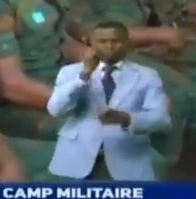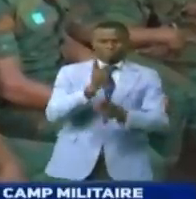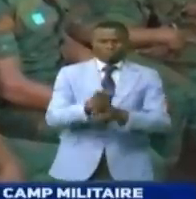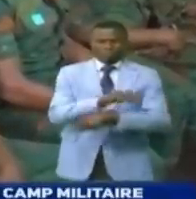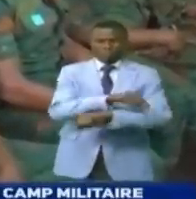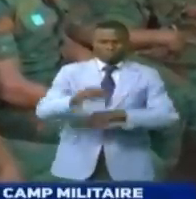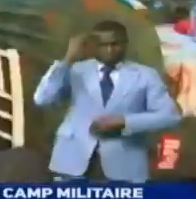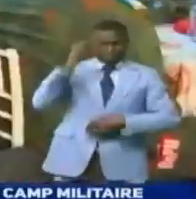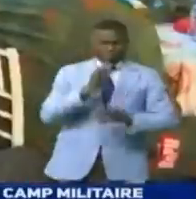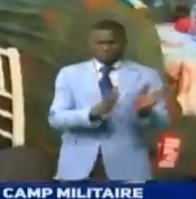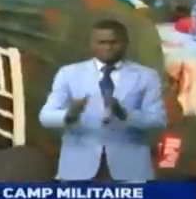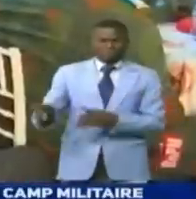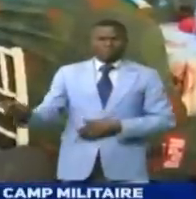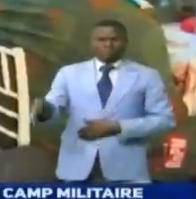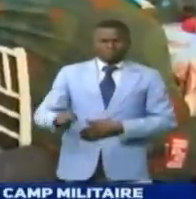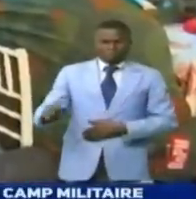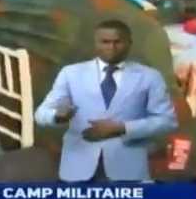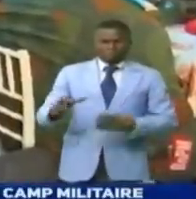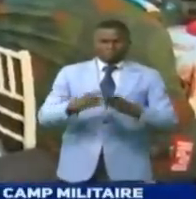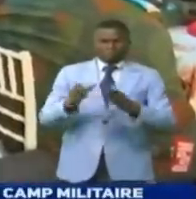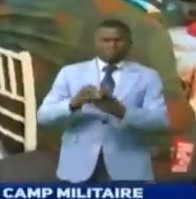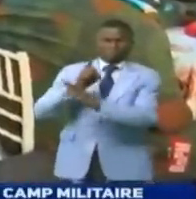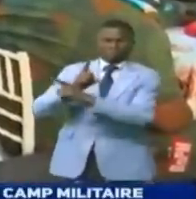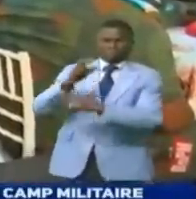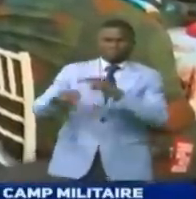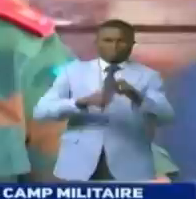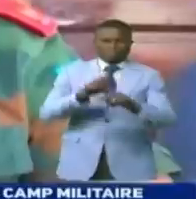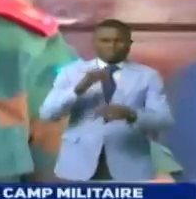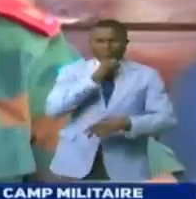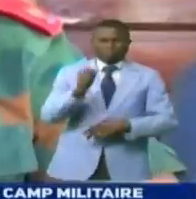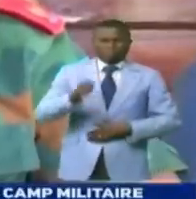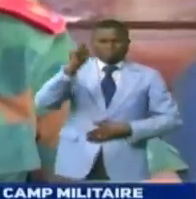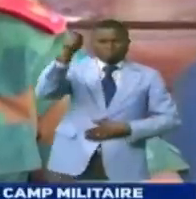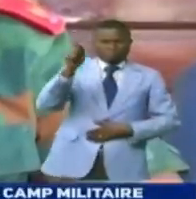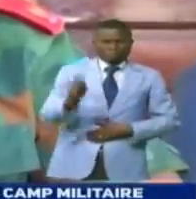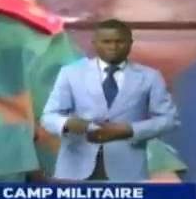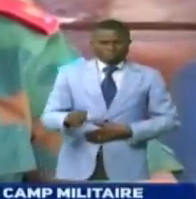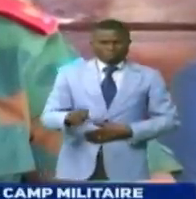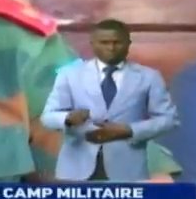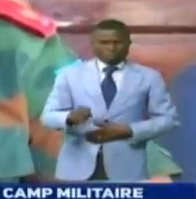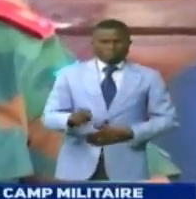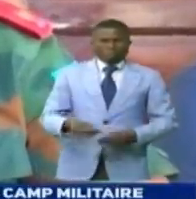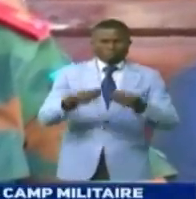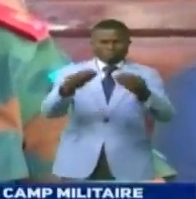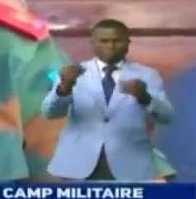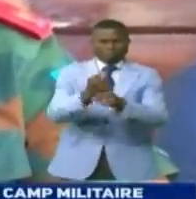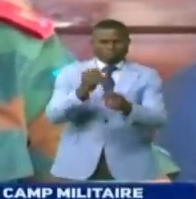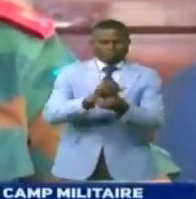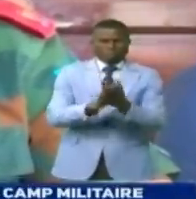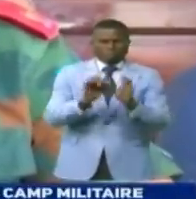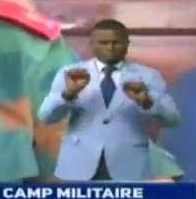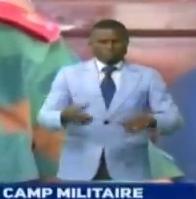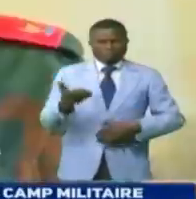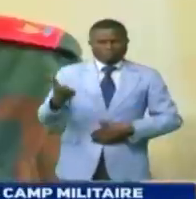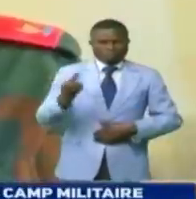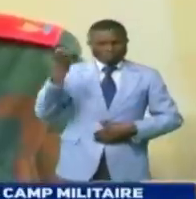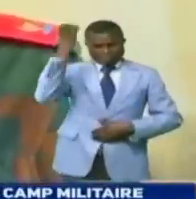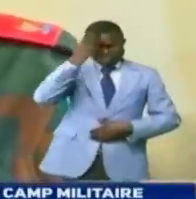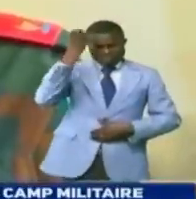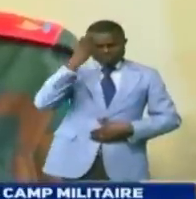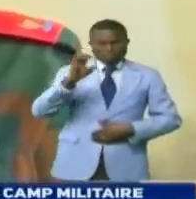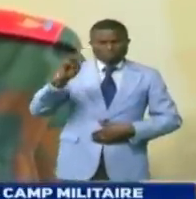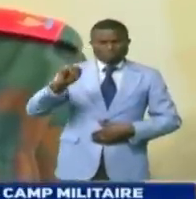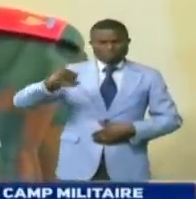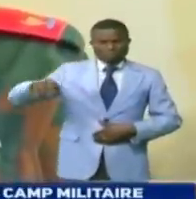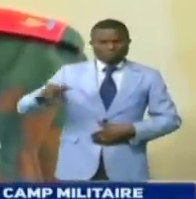ministères de l'aménagement du territoire et de la défense nationale et anciens combattants qui a rendu ce travail possible. Le général-major Stazin